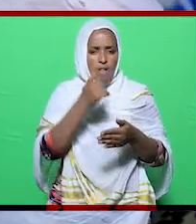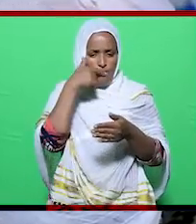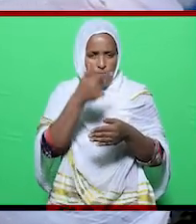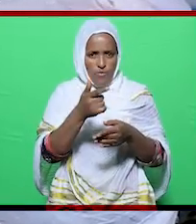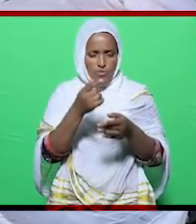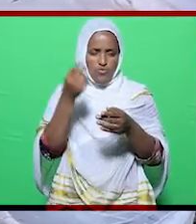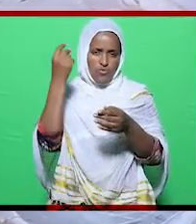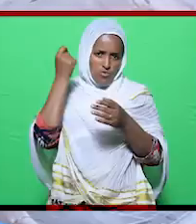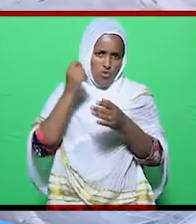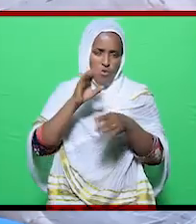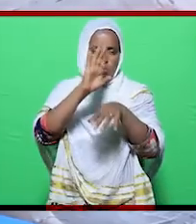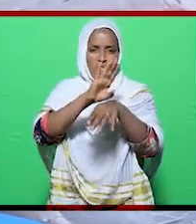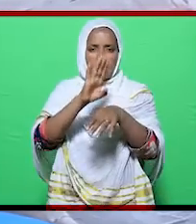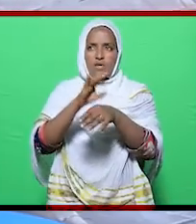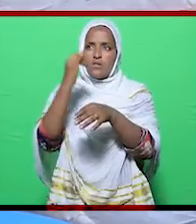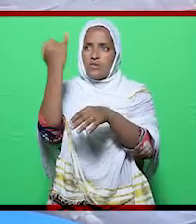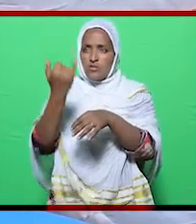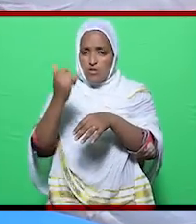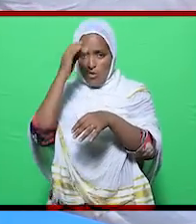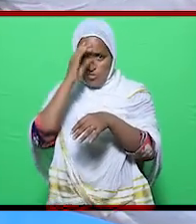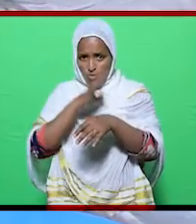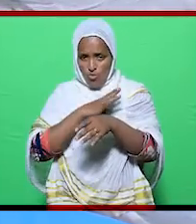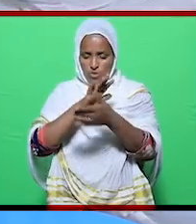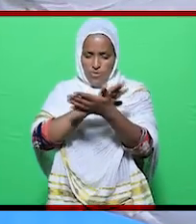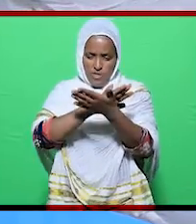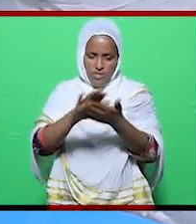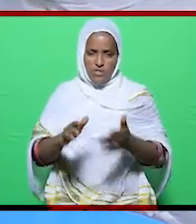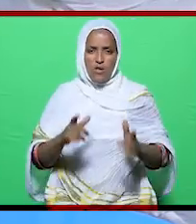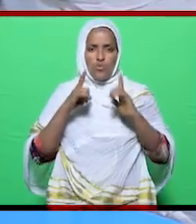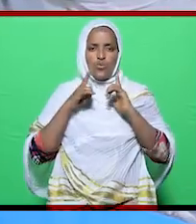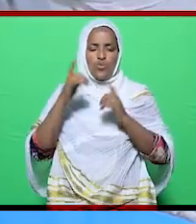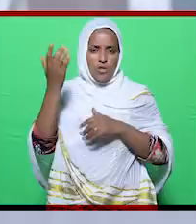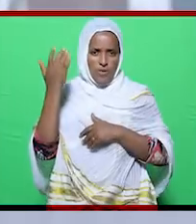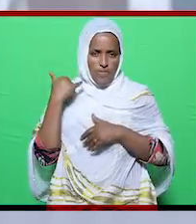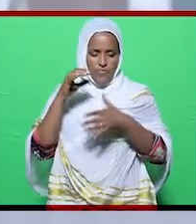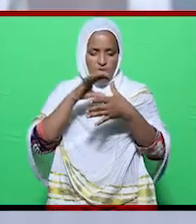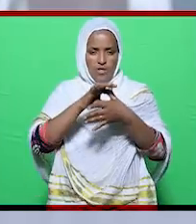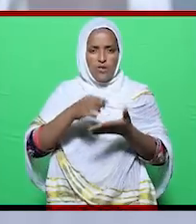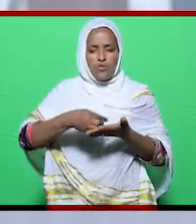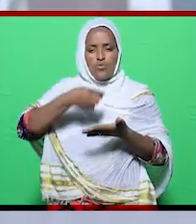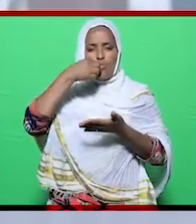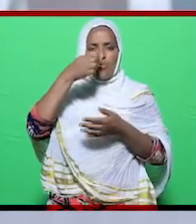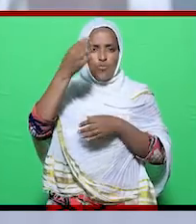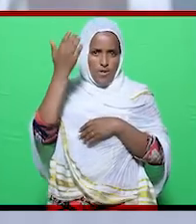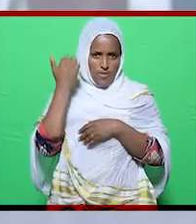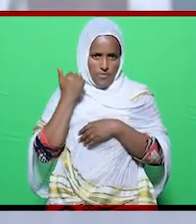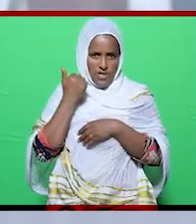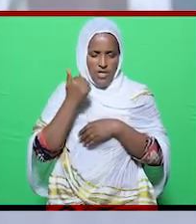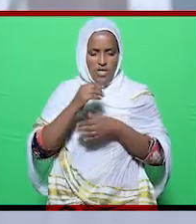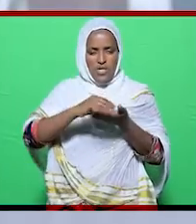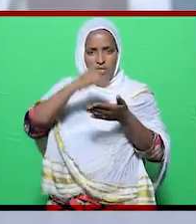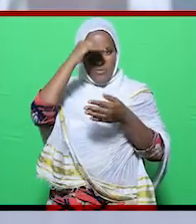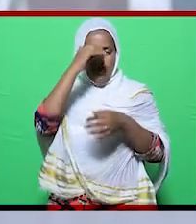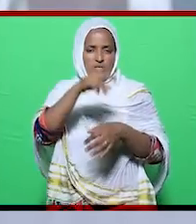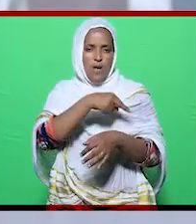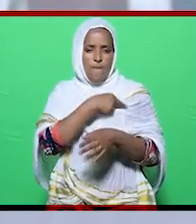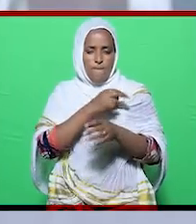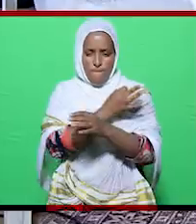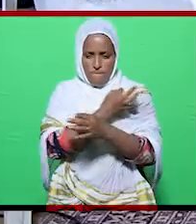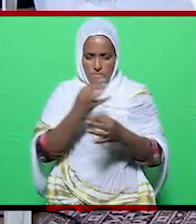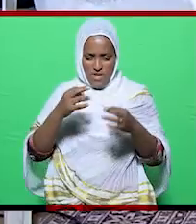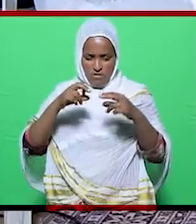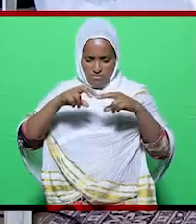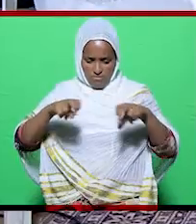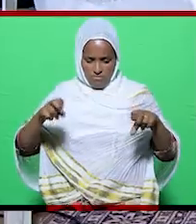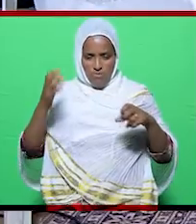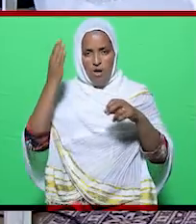ሳሊያን የሚባሉት በዚህ ሀገር ጥንታውያን አብያተ ክርስቲያናትን የሳሉ ሰዎች በንጽህና ይኖሩ የነበረ፣ ስጋ ወደሙ ይቀበሉ የነበረ፣ ትምህርተ